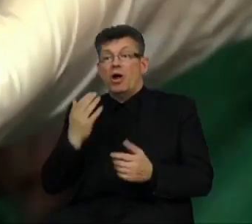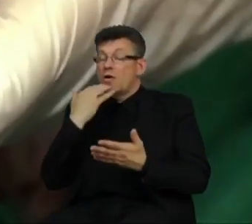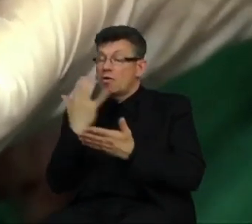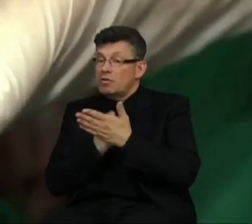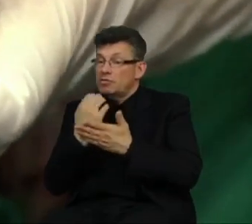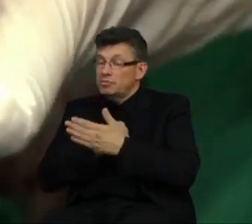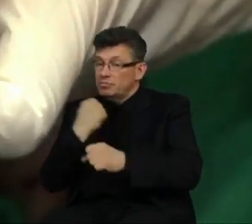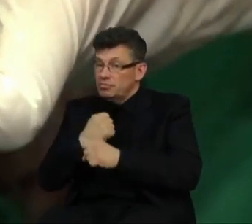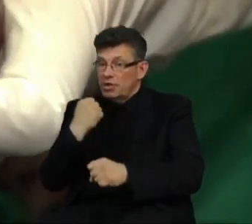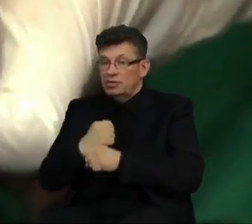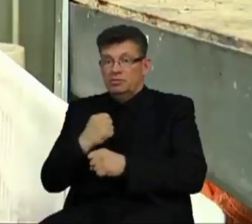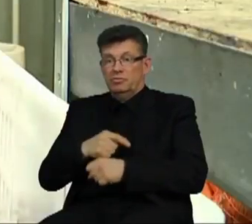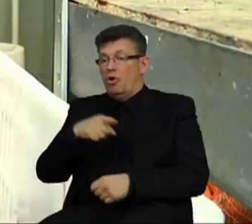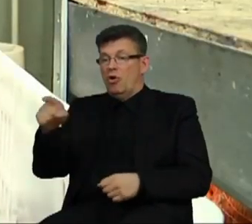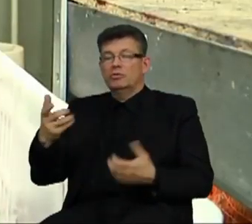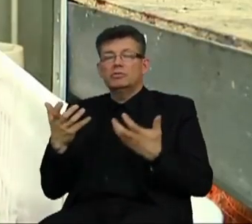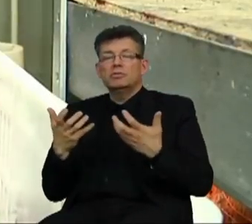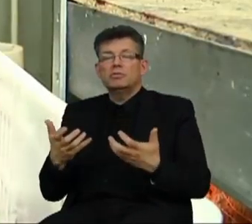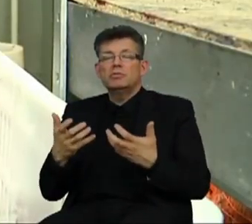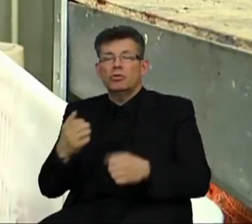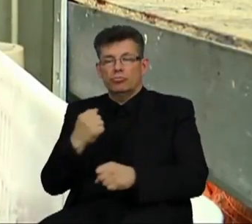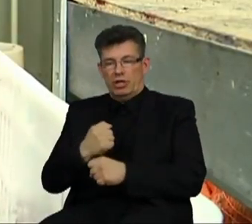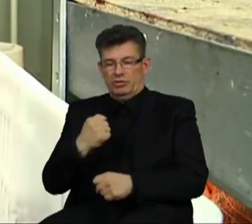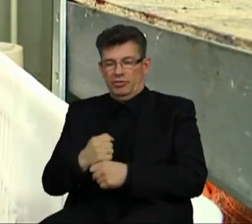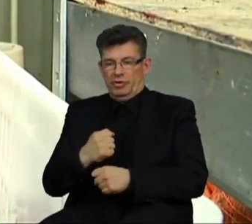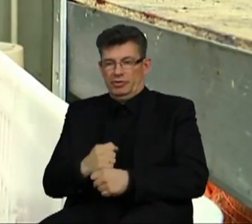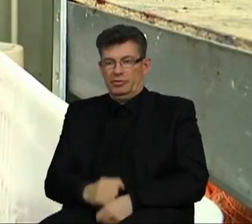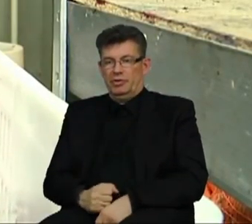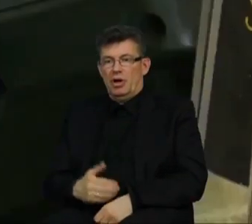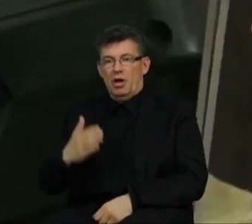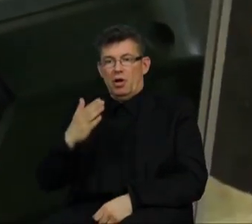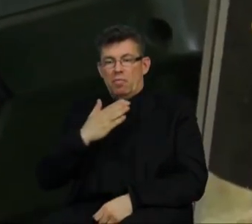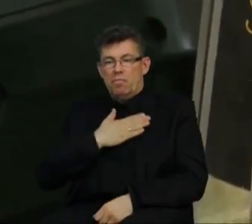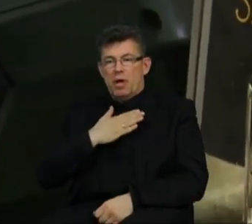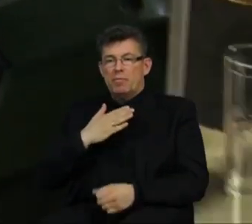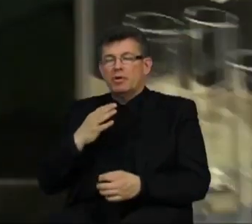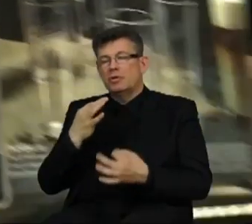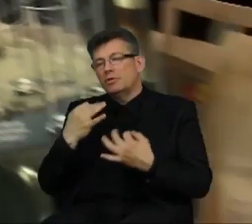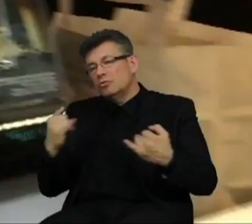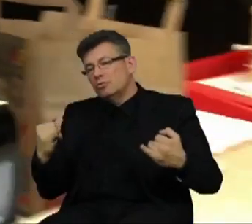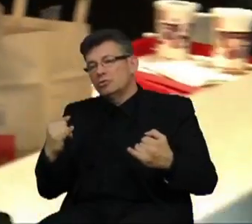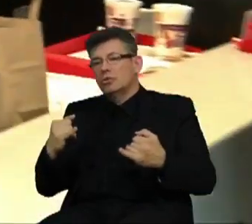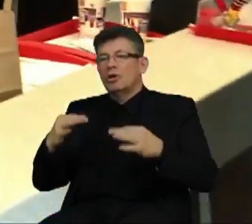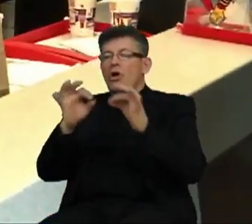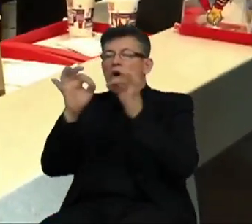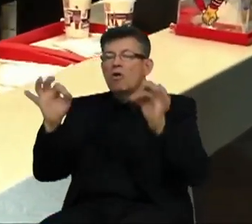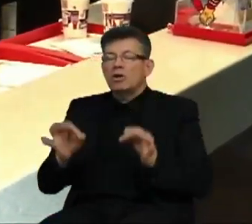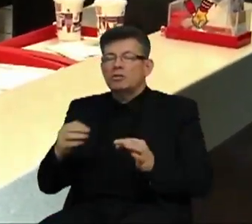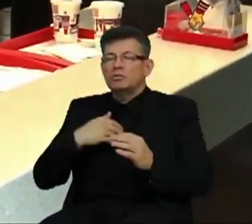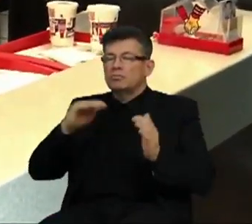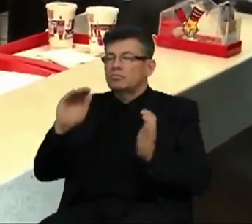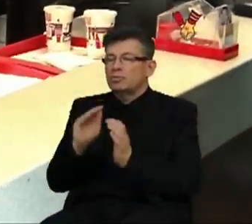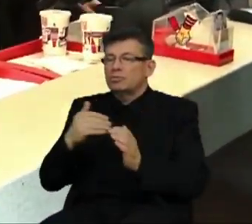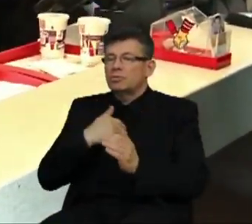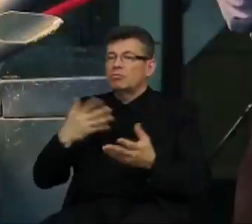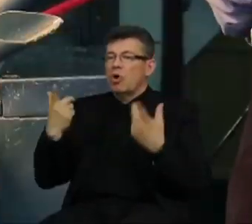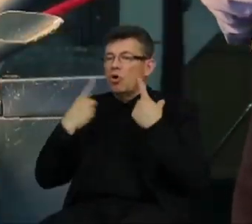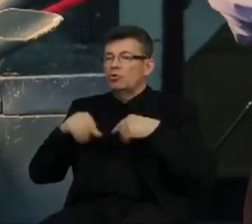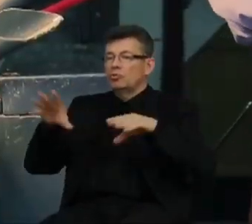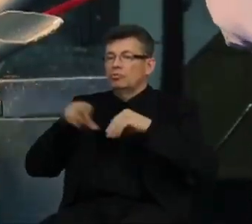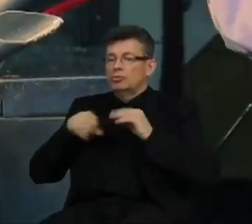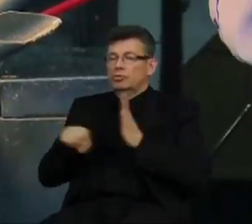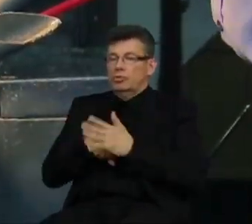pracownikami. Im bardzo zależy na pracy. Mam pełne ograniczenia, że mogę zatrudnić tylko jakoś tam ilość osób. Jakbym